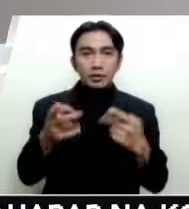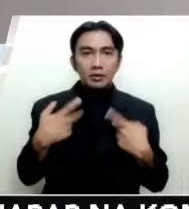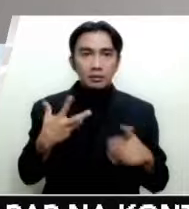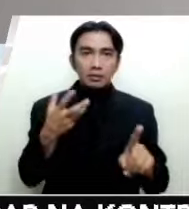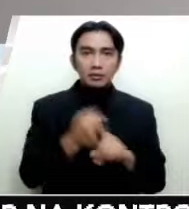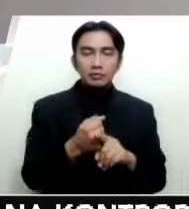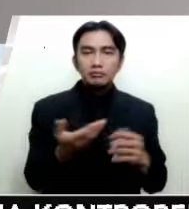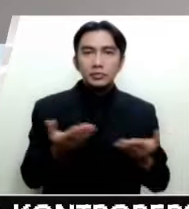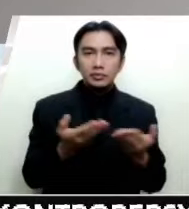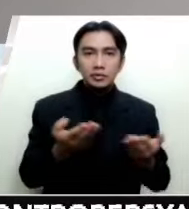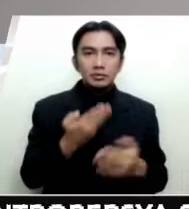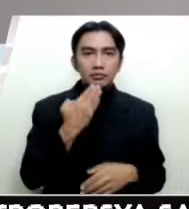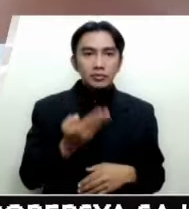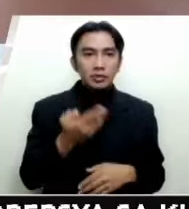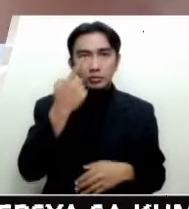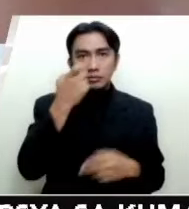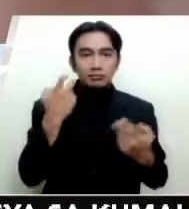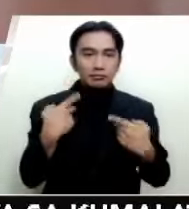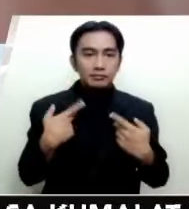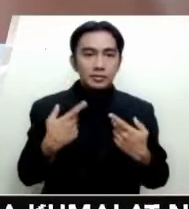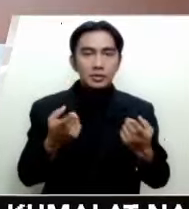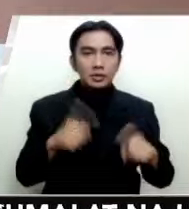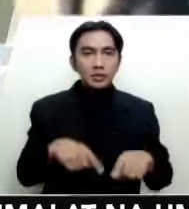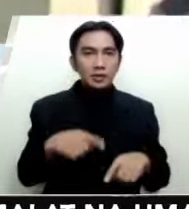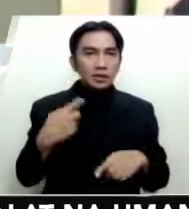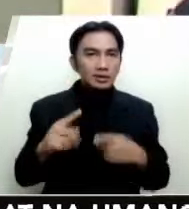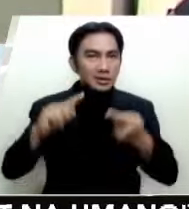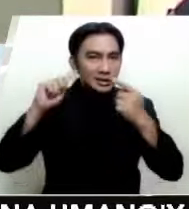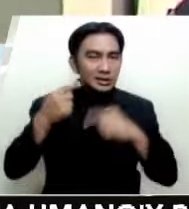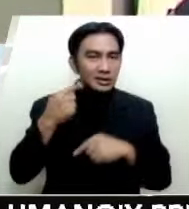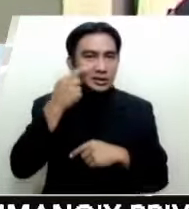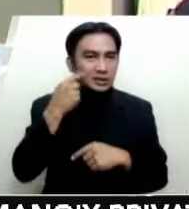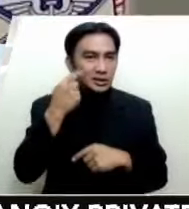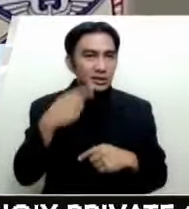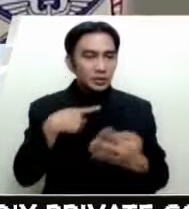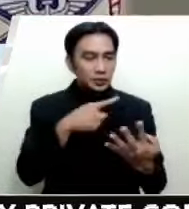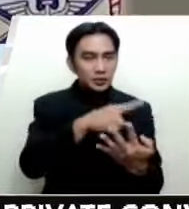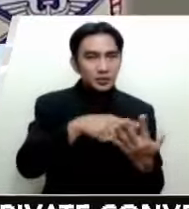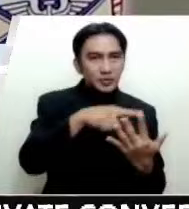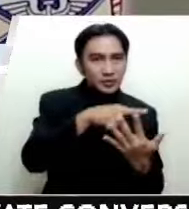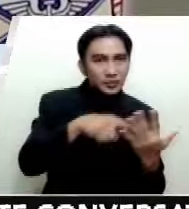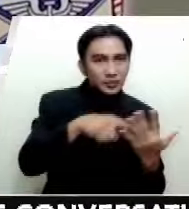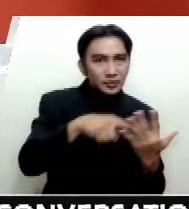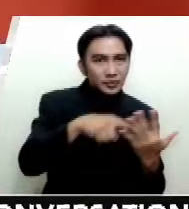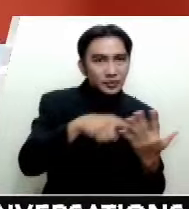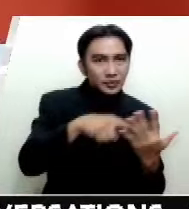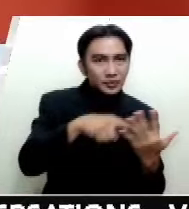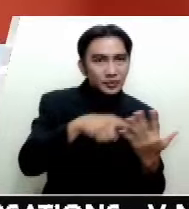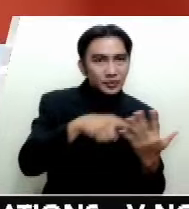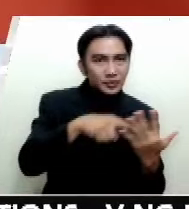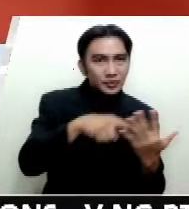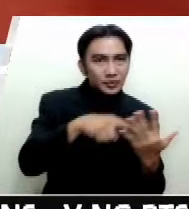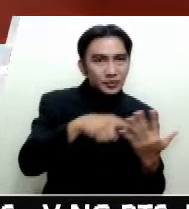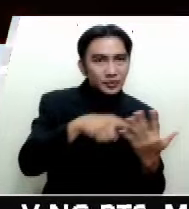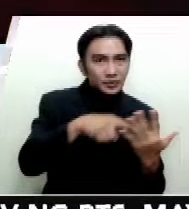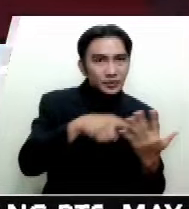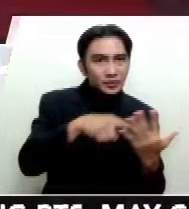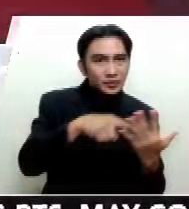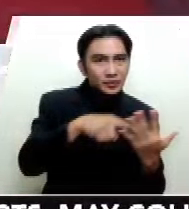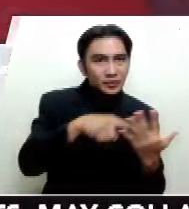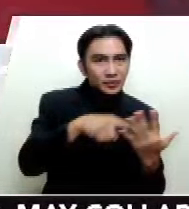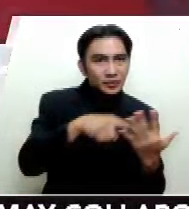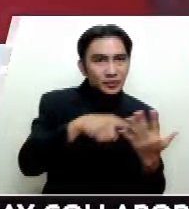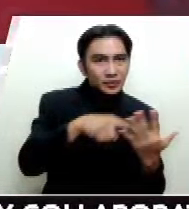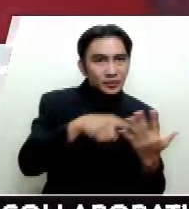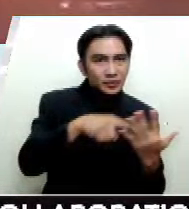Ang ilan, napinsala ang pisngi, mata at kamay. Dumarami na rin ang mga isinugod sa Jose Reyes Memorial Medical Center.